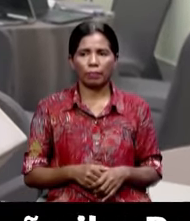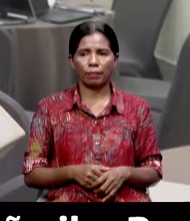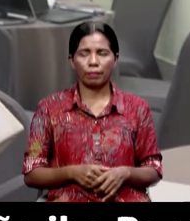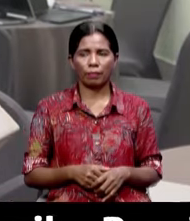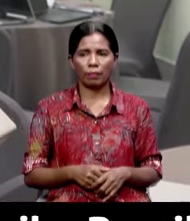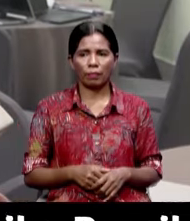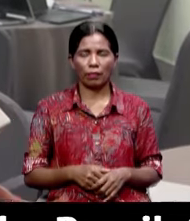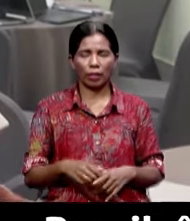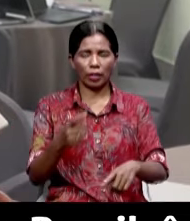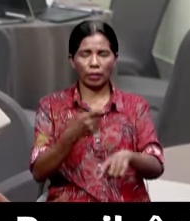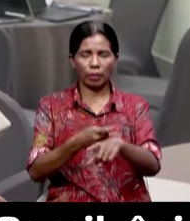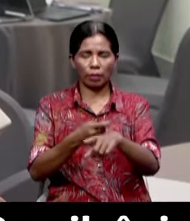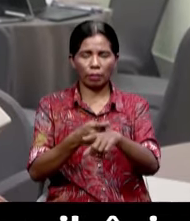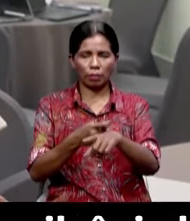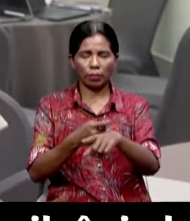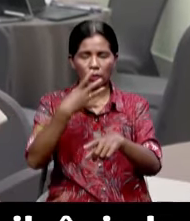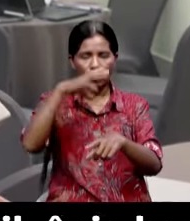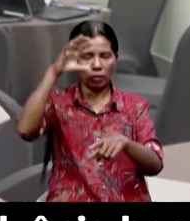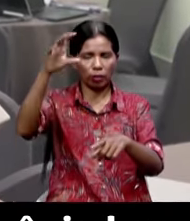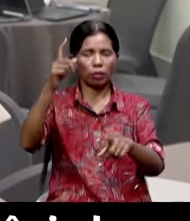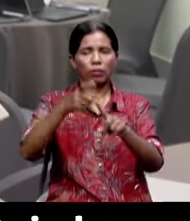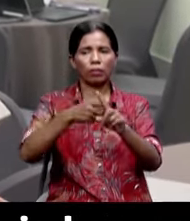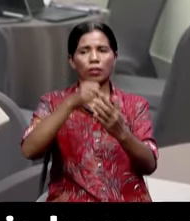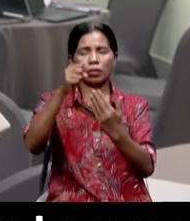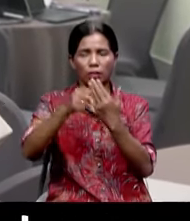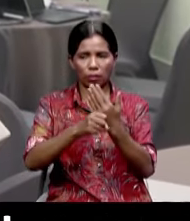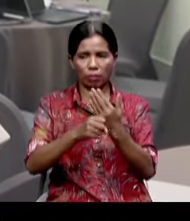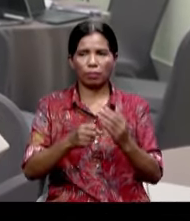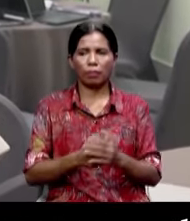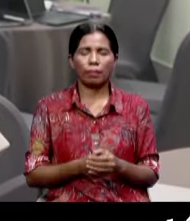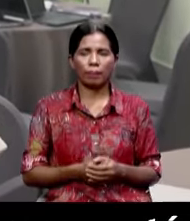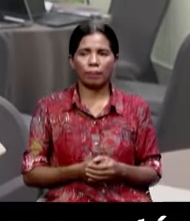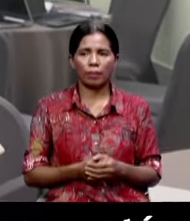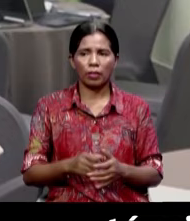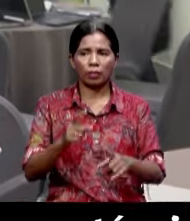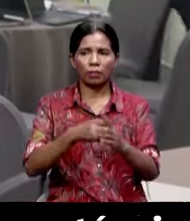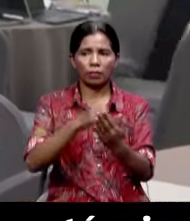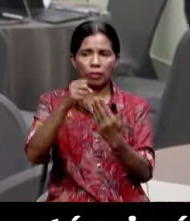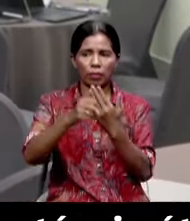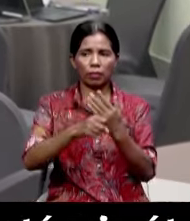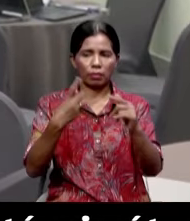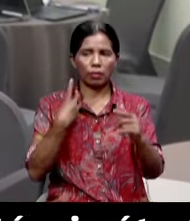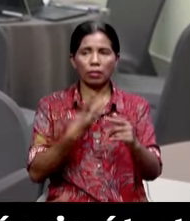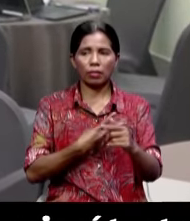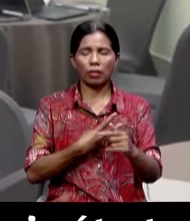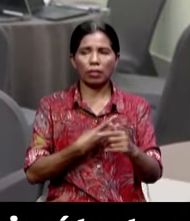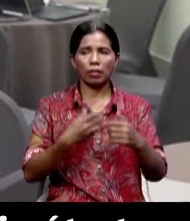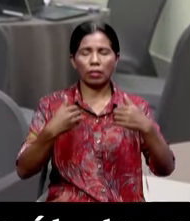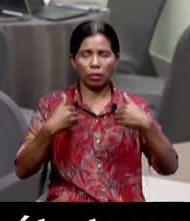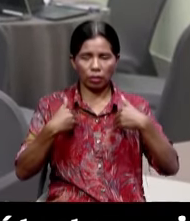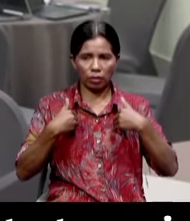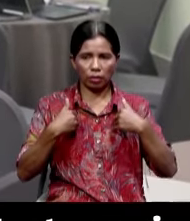dia ka tempo be bailoron ne to ye setembro ne antau ya to ye setembro ne lara ne ita sei ia puncak